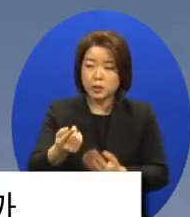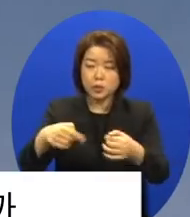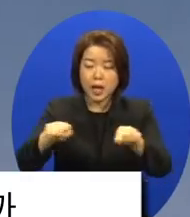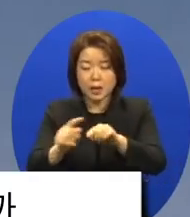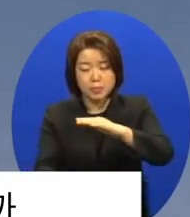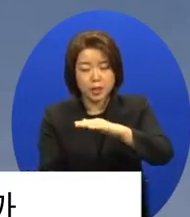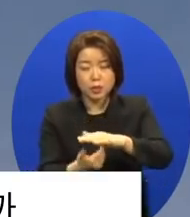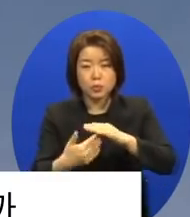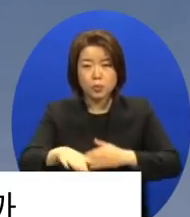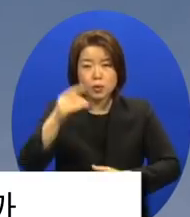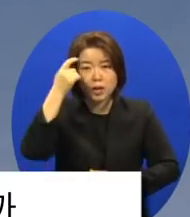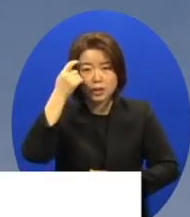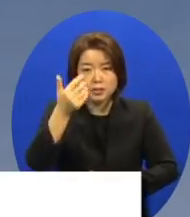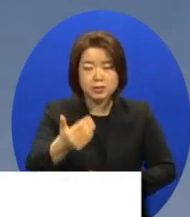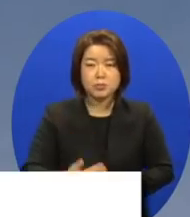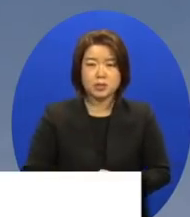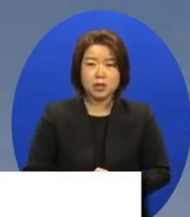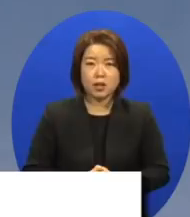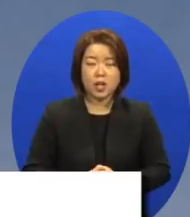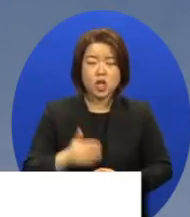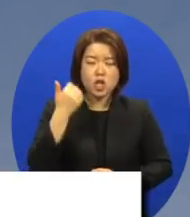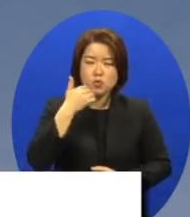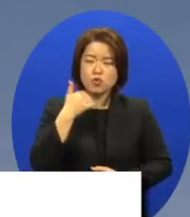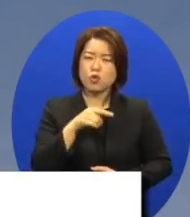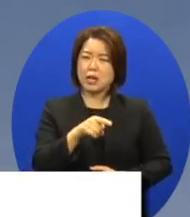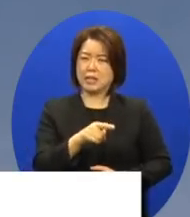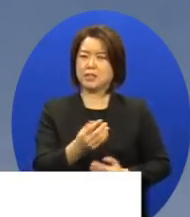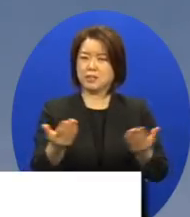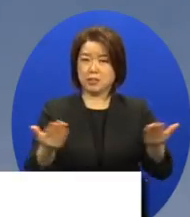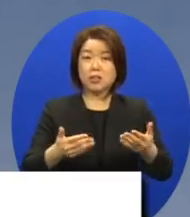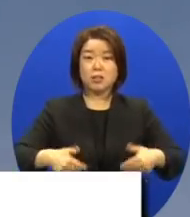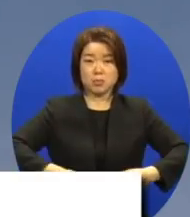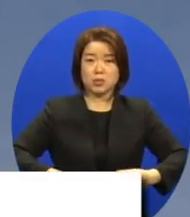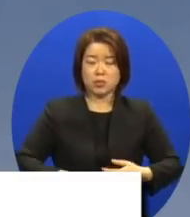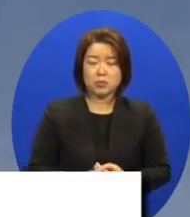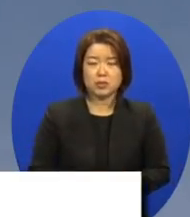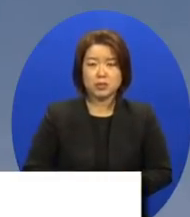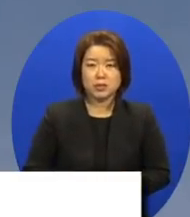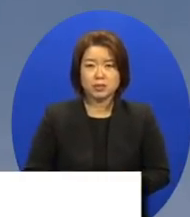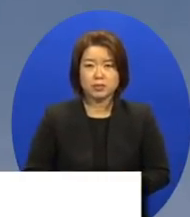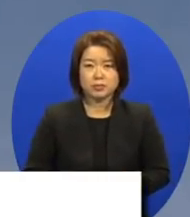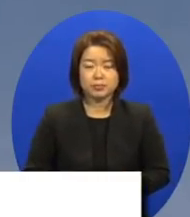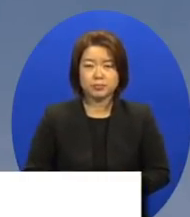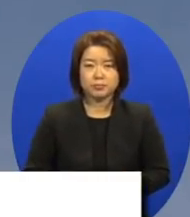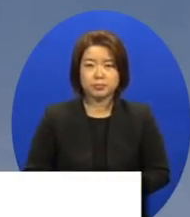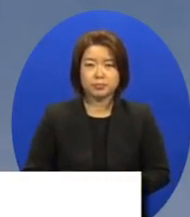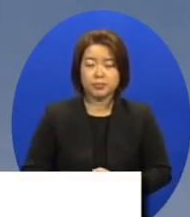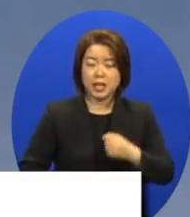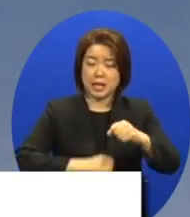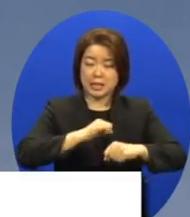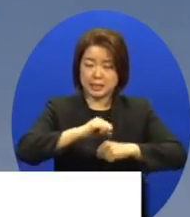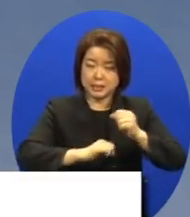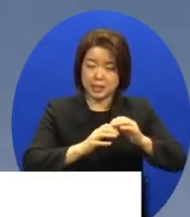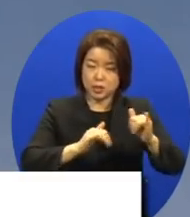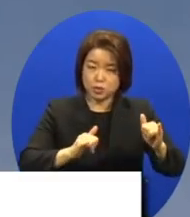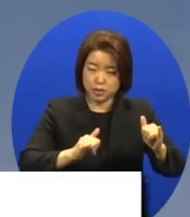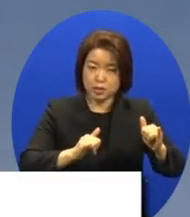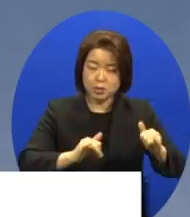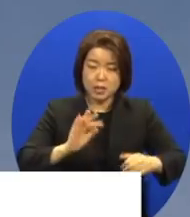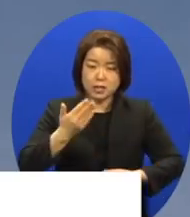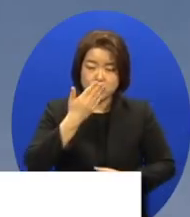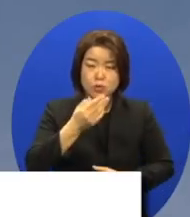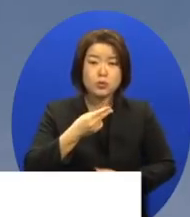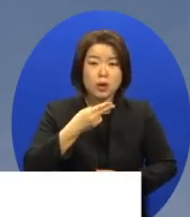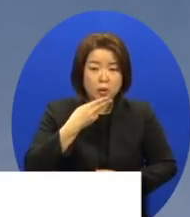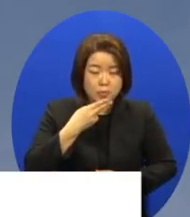가겠습니까 누군가는 그 일을 해야 하지 않겠습니까 자유인이 될 수 없는 그런 상황에